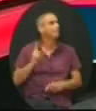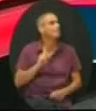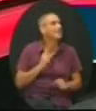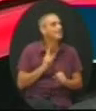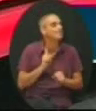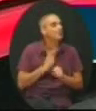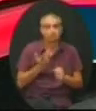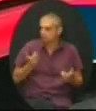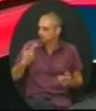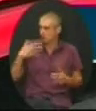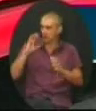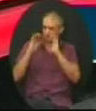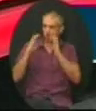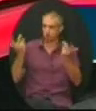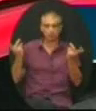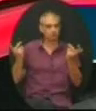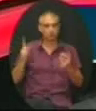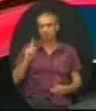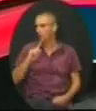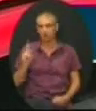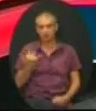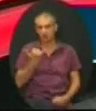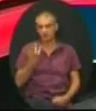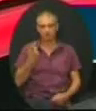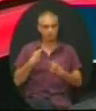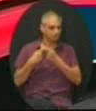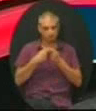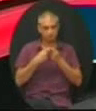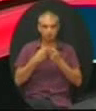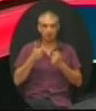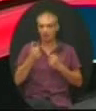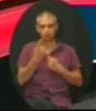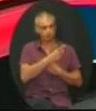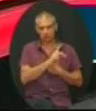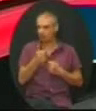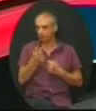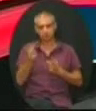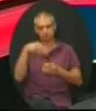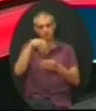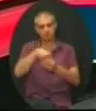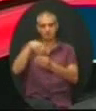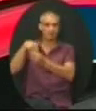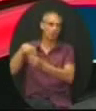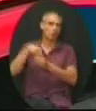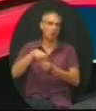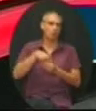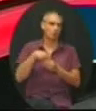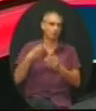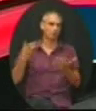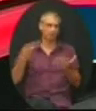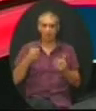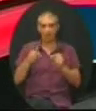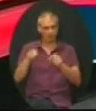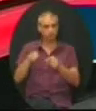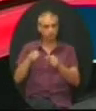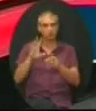מי מעורב? מי? רוב התקשורת. עכשיו, לא תמיד זה קנוניה בין ערוץ לערוץ, אלא זה בתוך